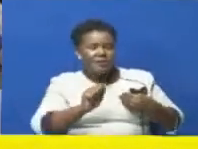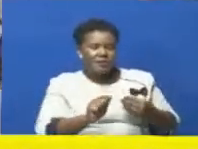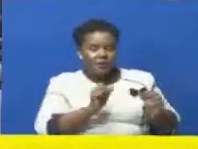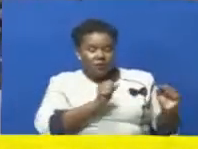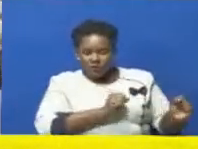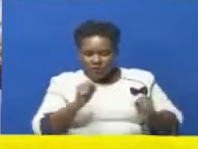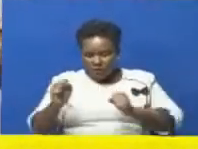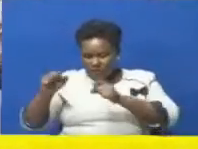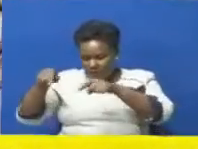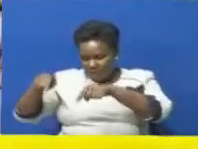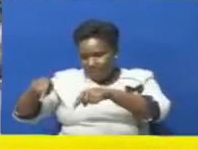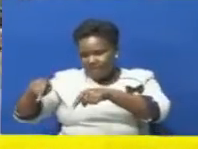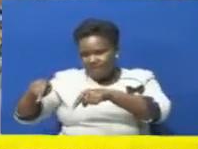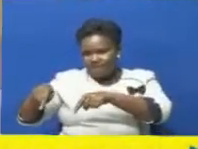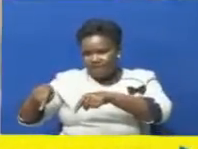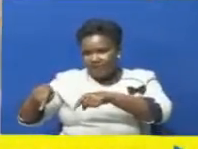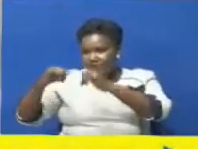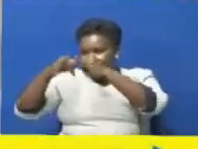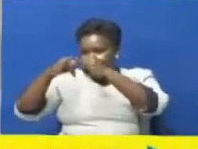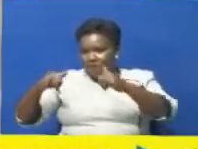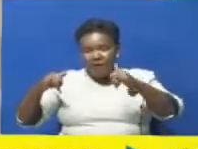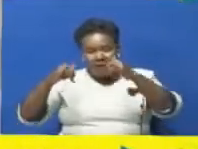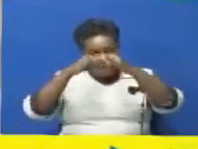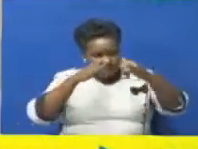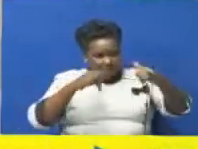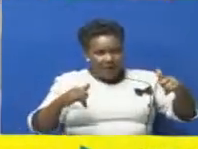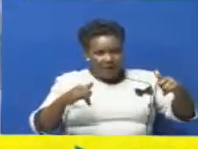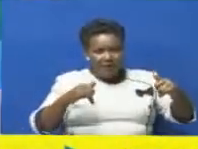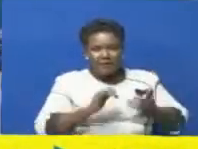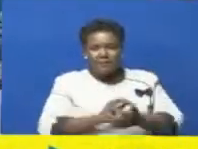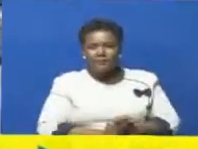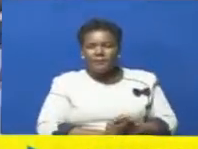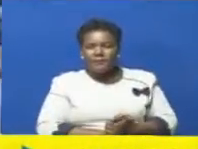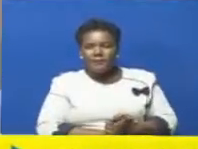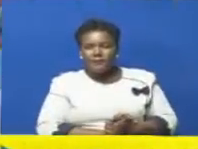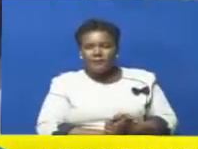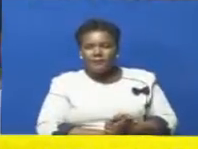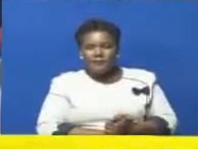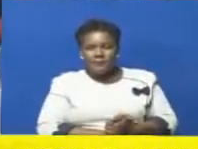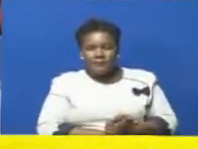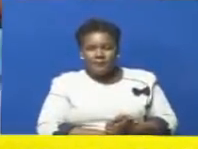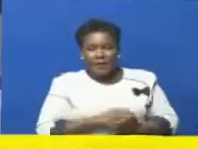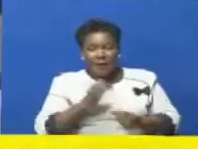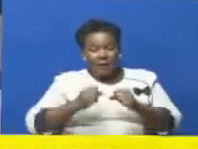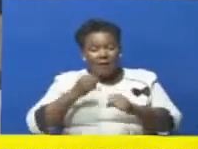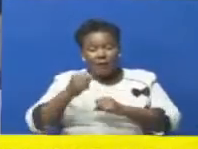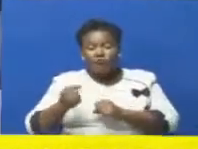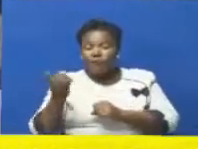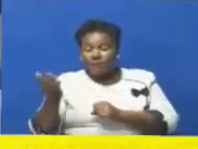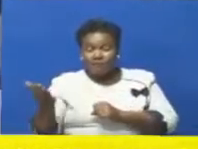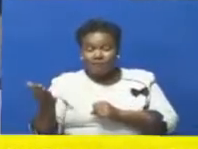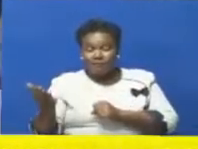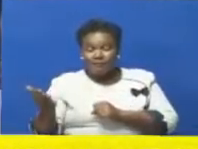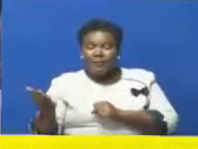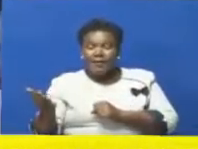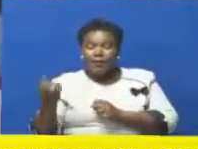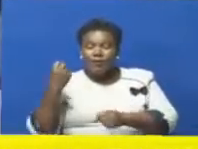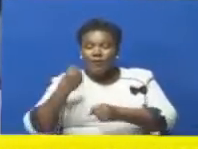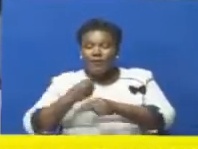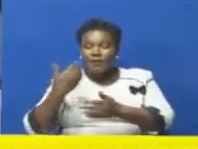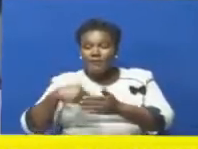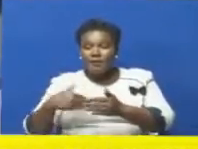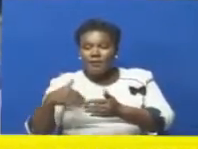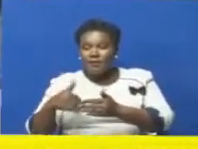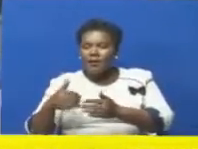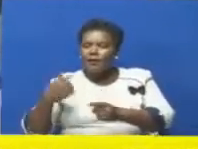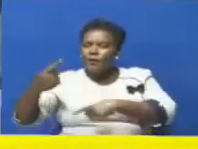kuchinikizwa kuhamia katika vibanda hivi ambavyo walitengenezewa na serikali. Kwa hatua hii kuna kila sababu ya wafanyabiashara hawa